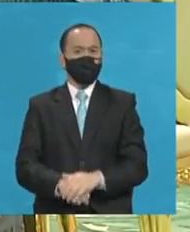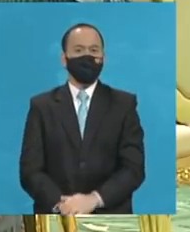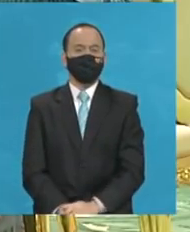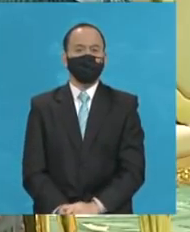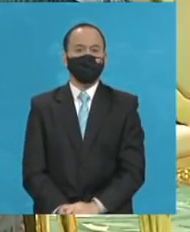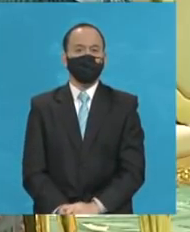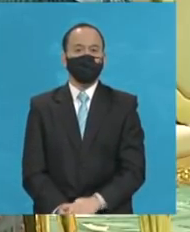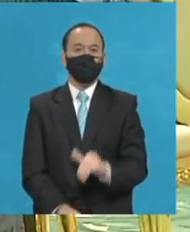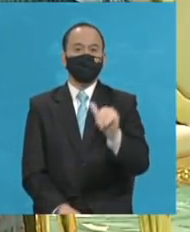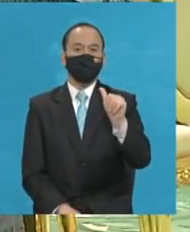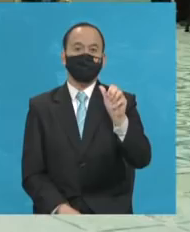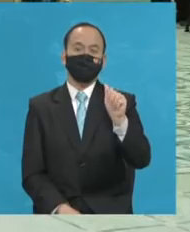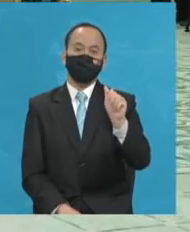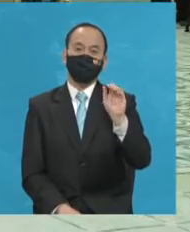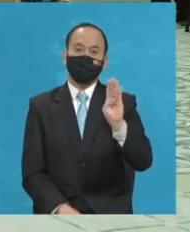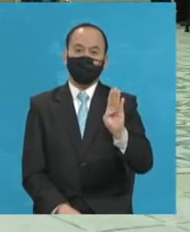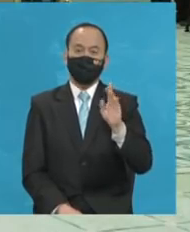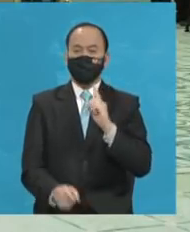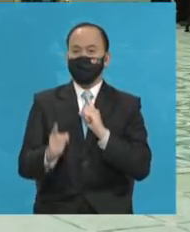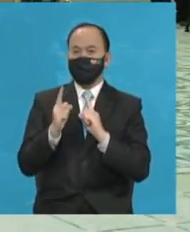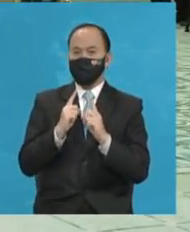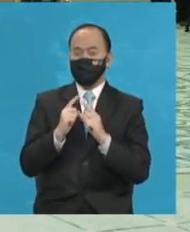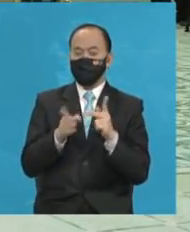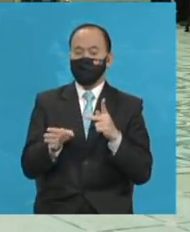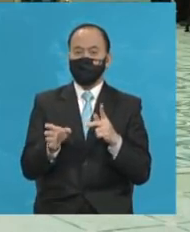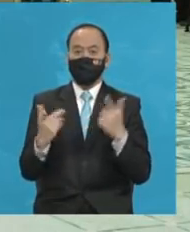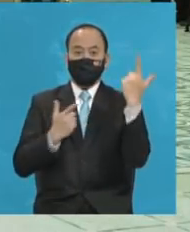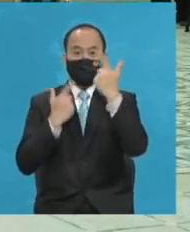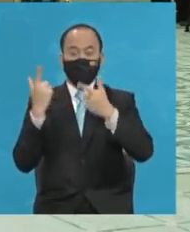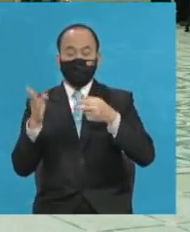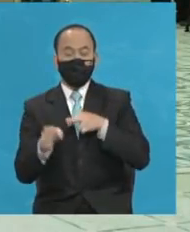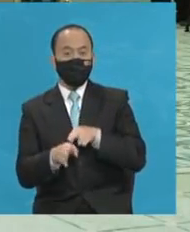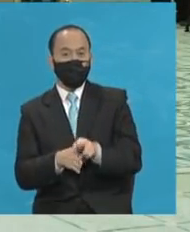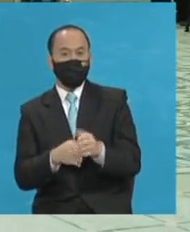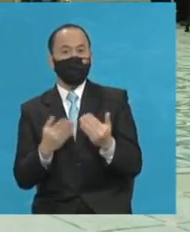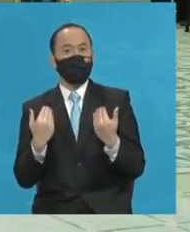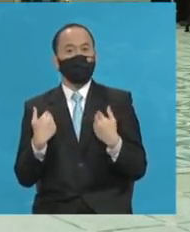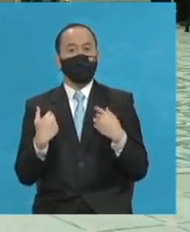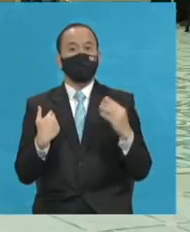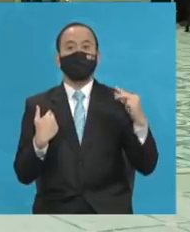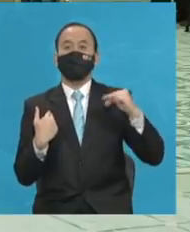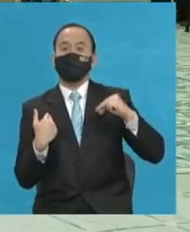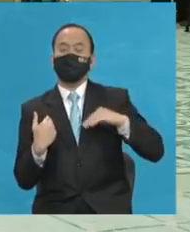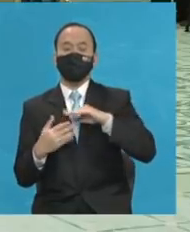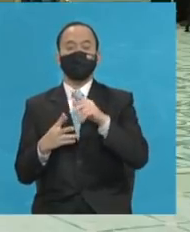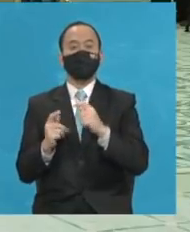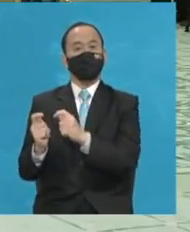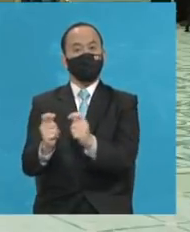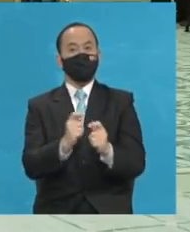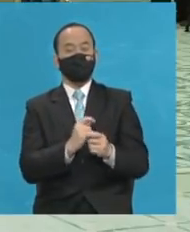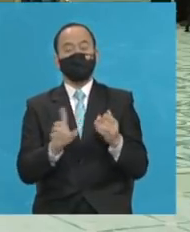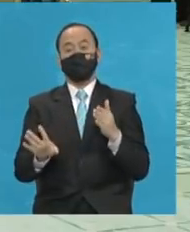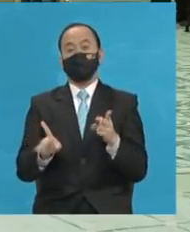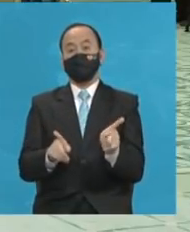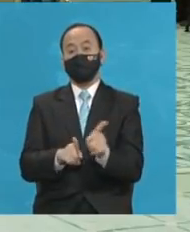yang amat berharga menjelaskan lawatan resmi ini bakal Memberikan manfaat bersama kepada Malaysia dan